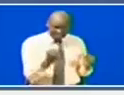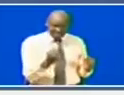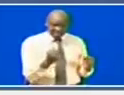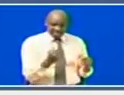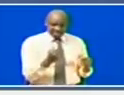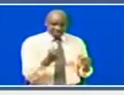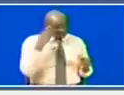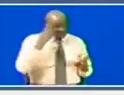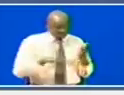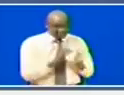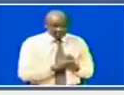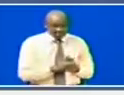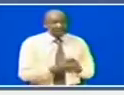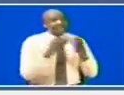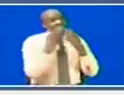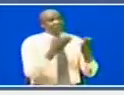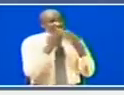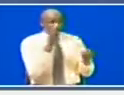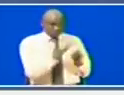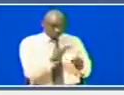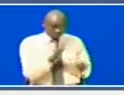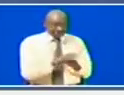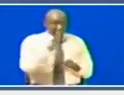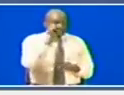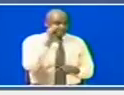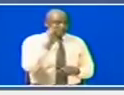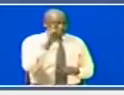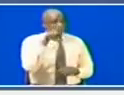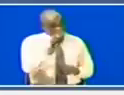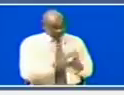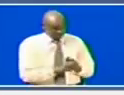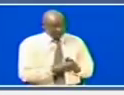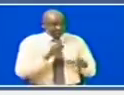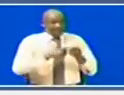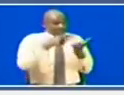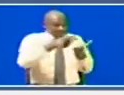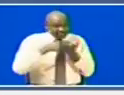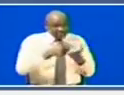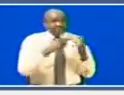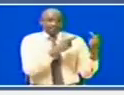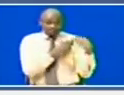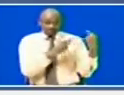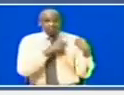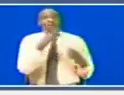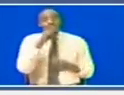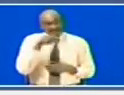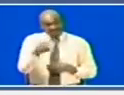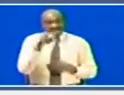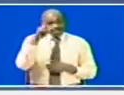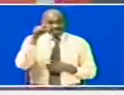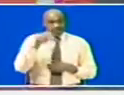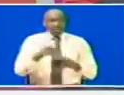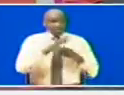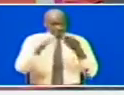sio? Asante sana babu akasiaka kwenye nususi ya jinsia tukijadili jukumu la mume hapa kwenye KTN leo